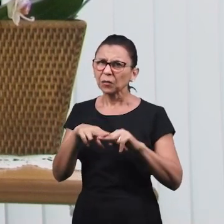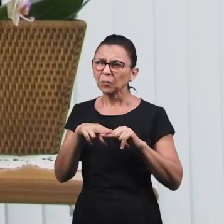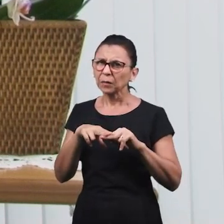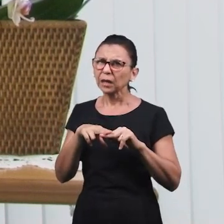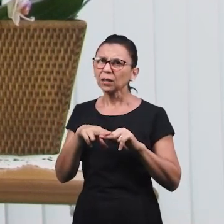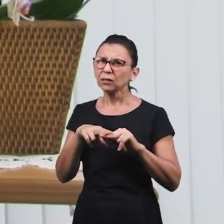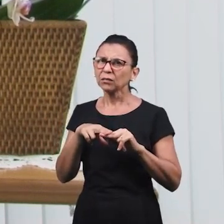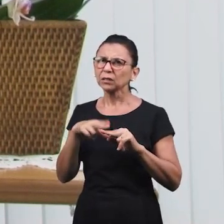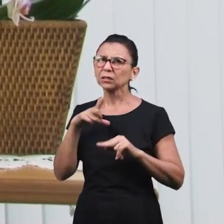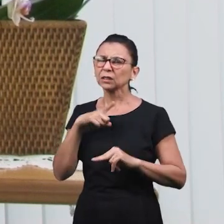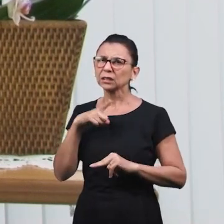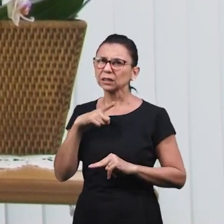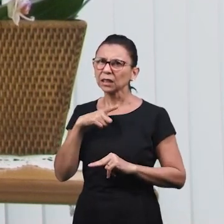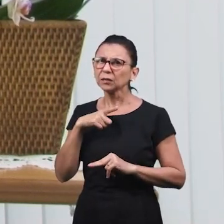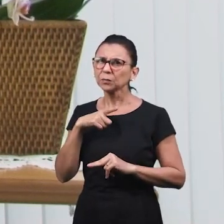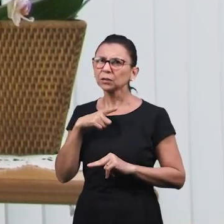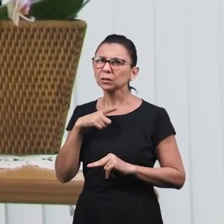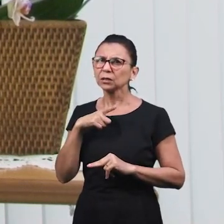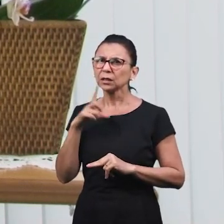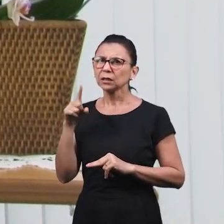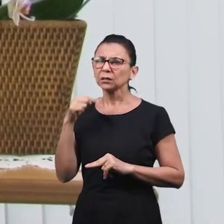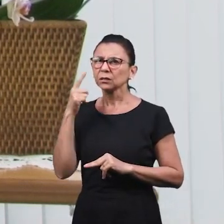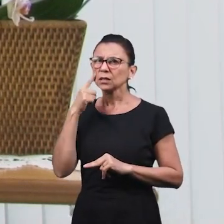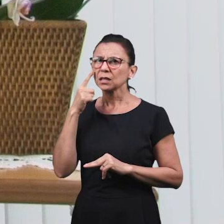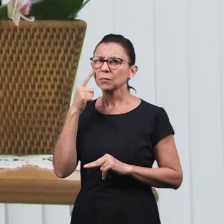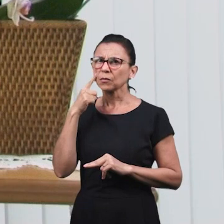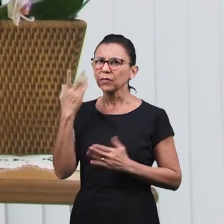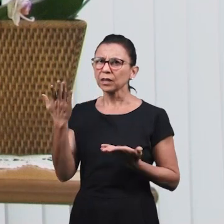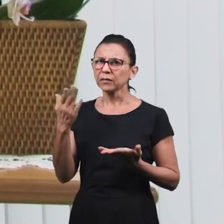La ressource de la prière par le sang de Jésus